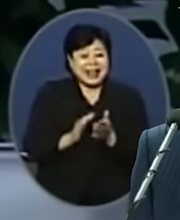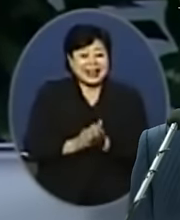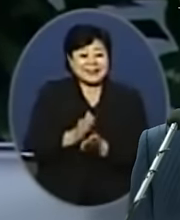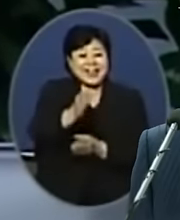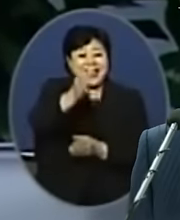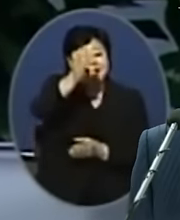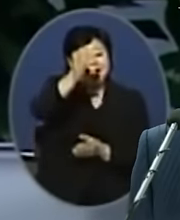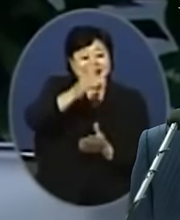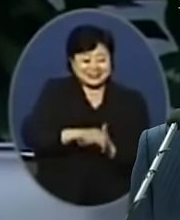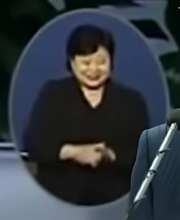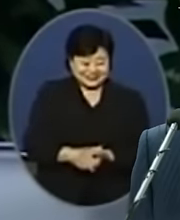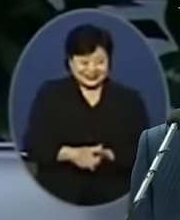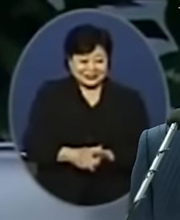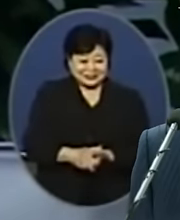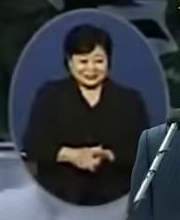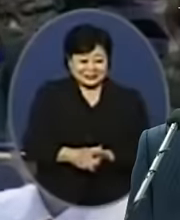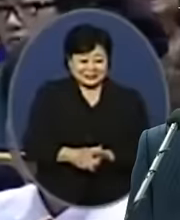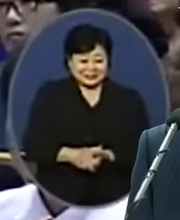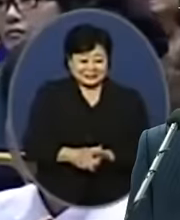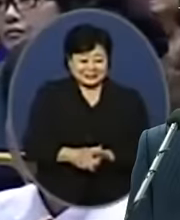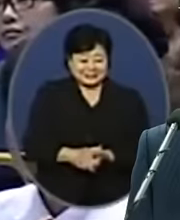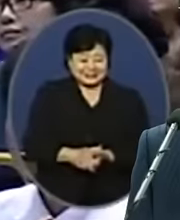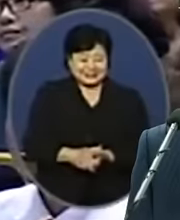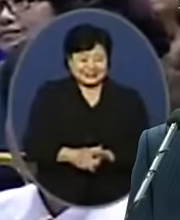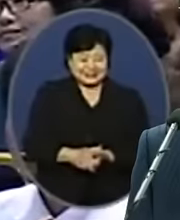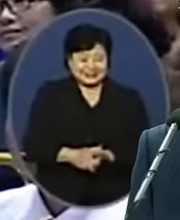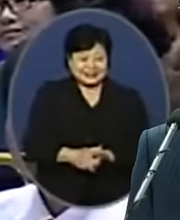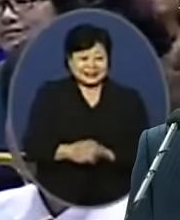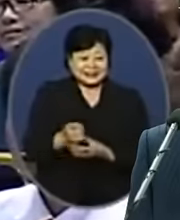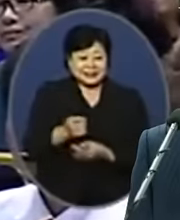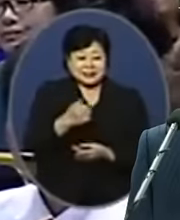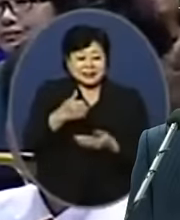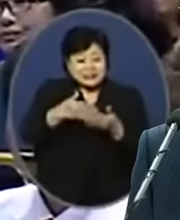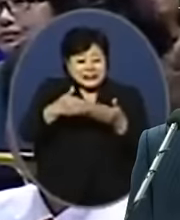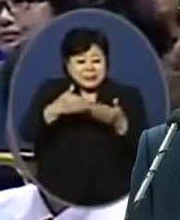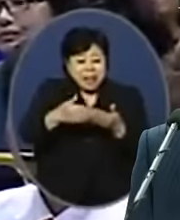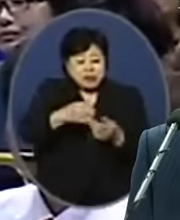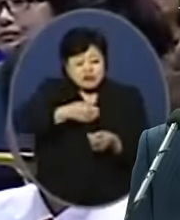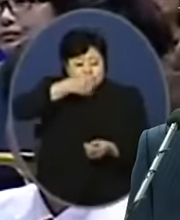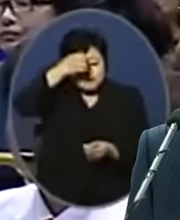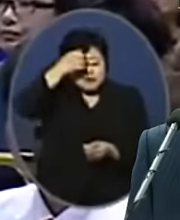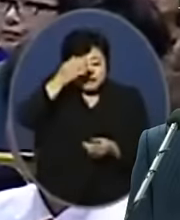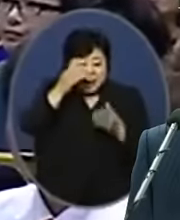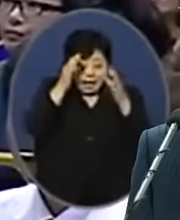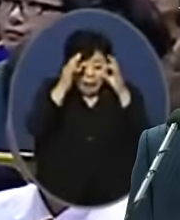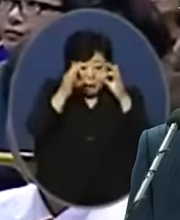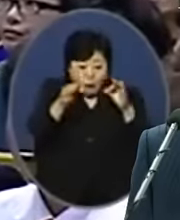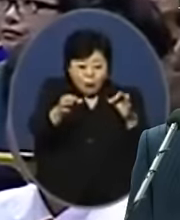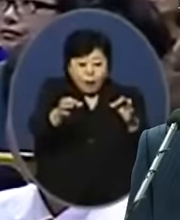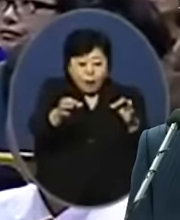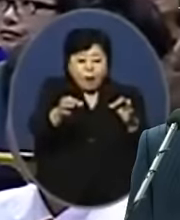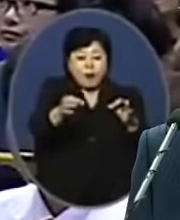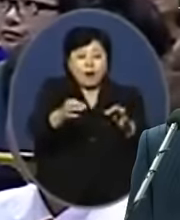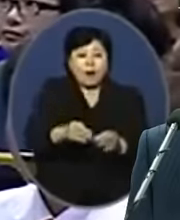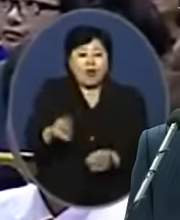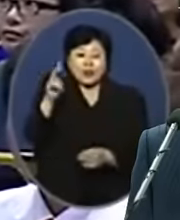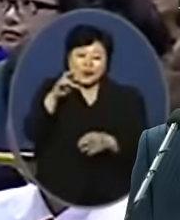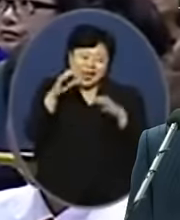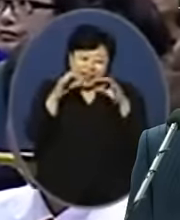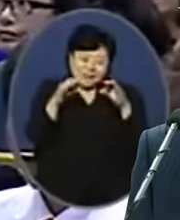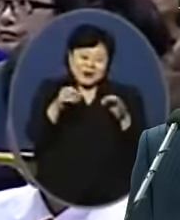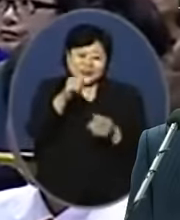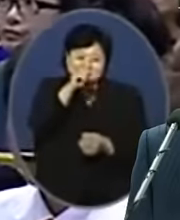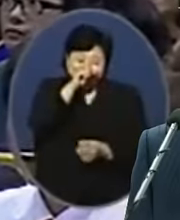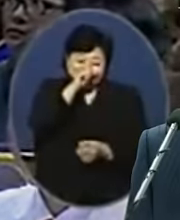할렐루야. 작은 그림도 큰 그림도 그리고 그 꿈을 바라보고 흥얼거리고 노래를 불러도